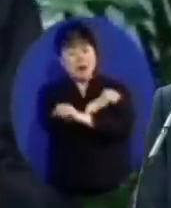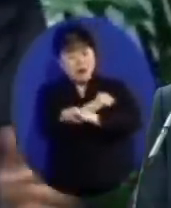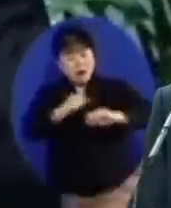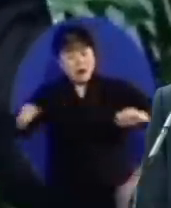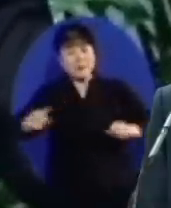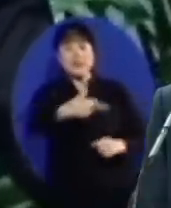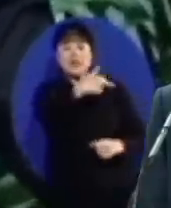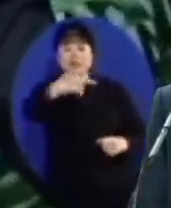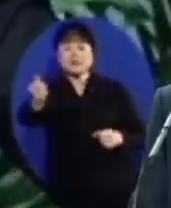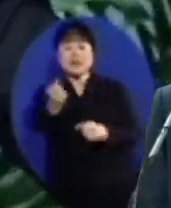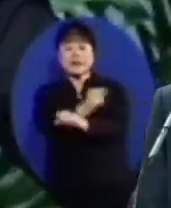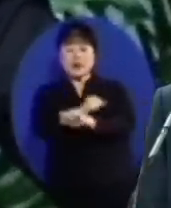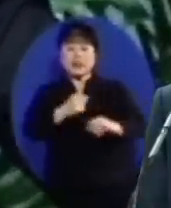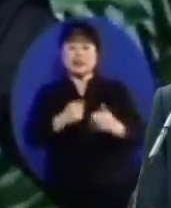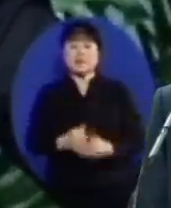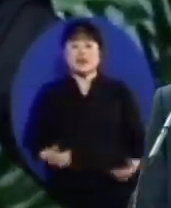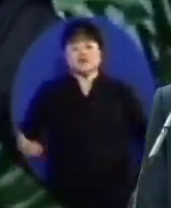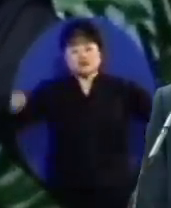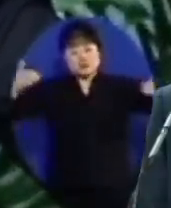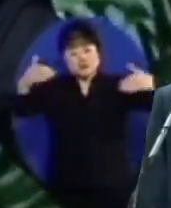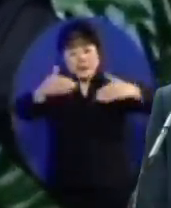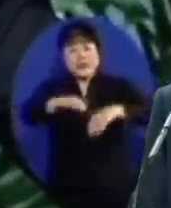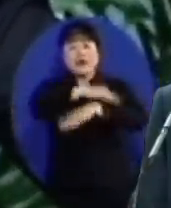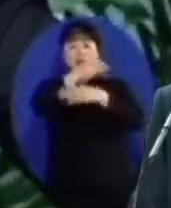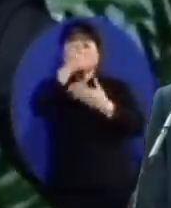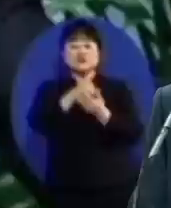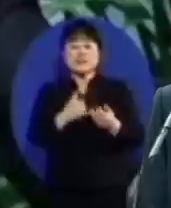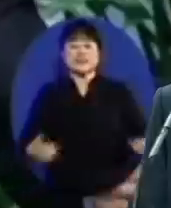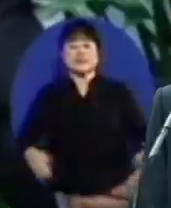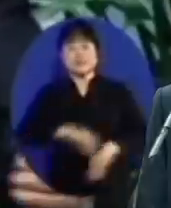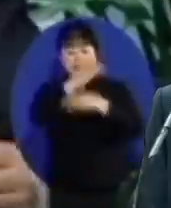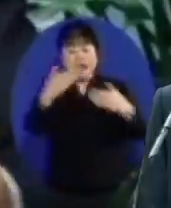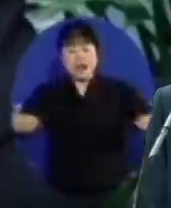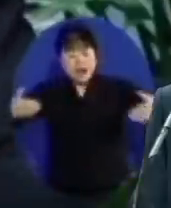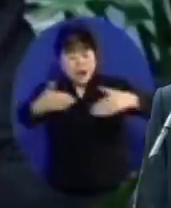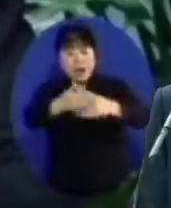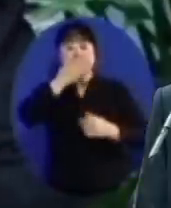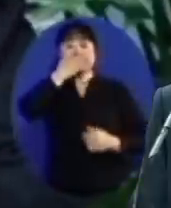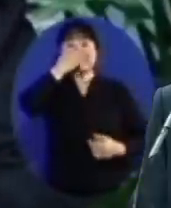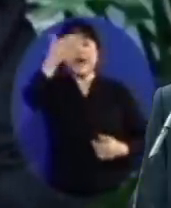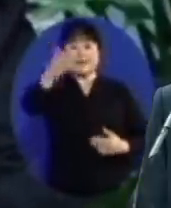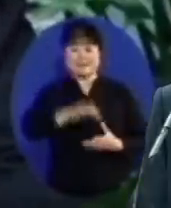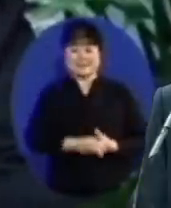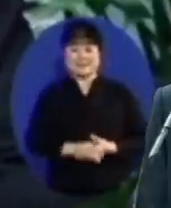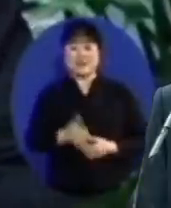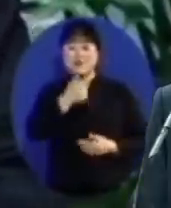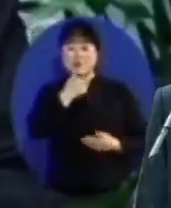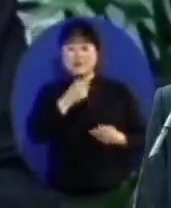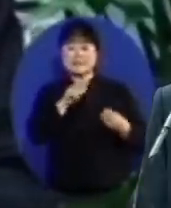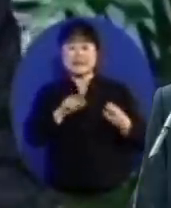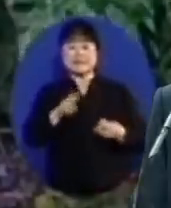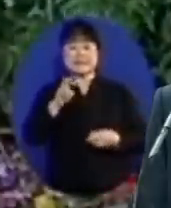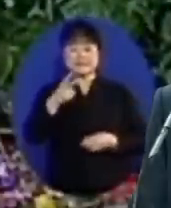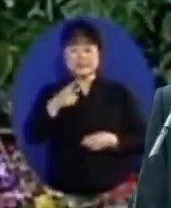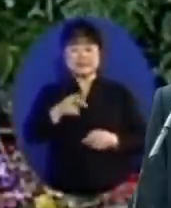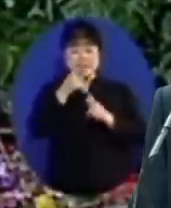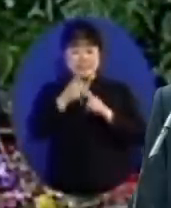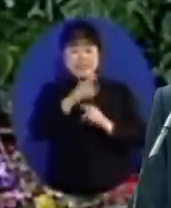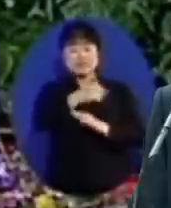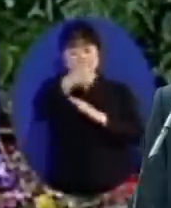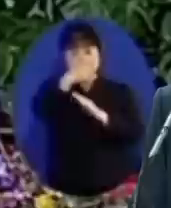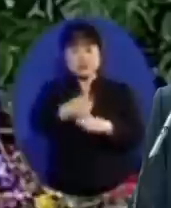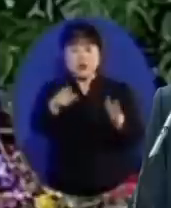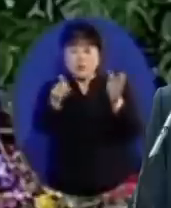하도 넓기 때문에 그 품 안에는 모든 죄인을 다 품을 수가 있는 것입니다. 로마서 3장 22절에 곧 예수